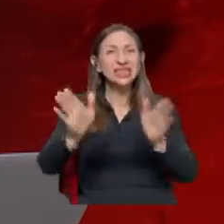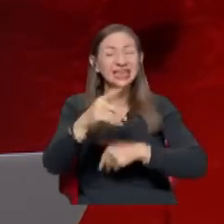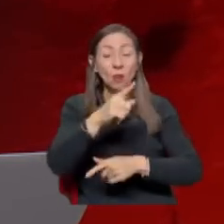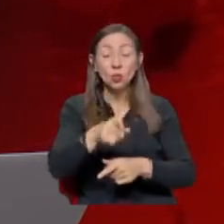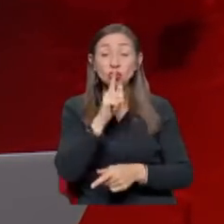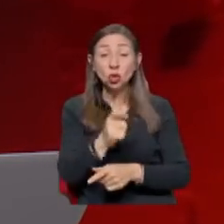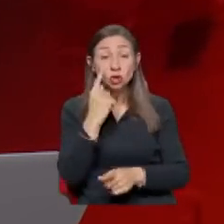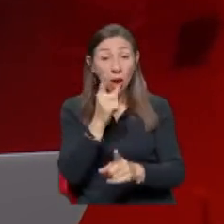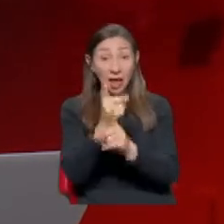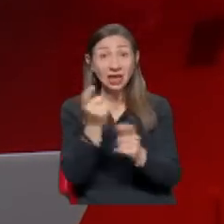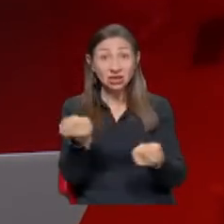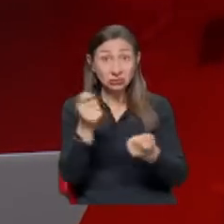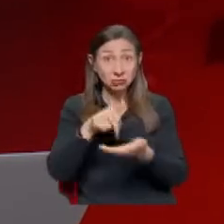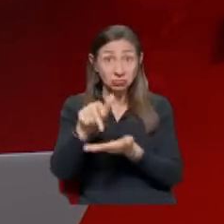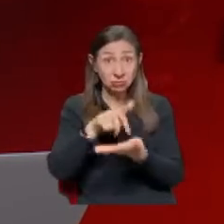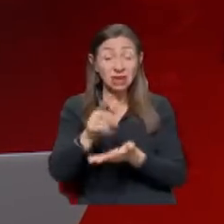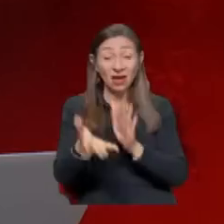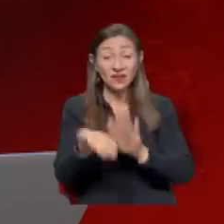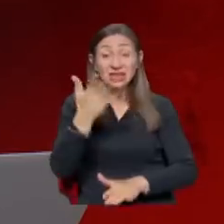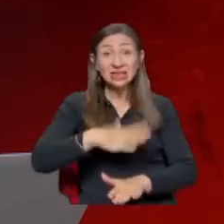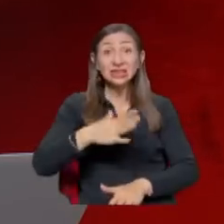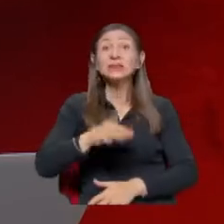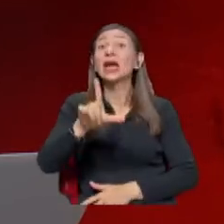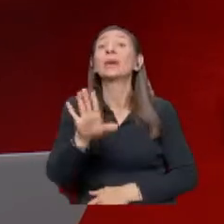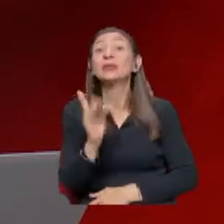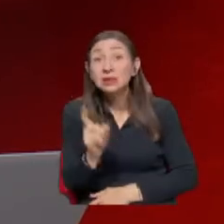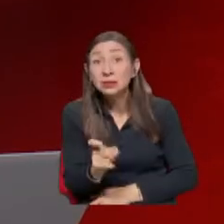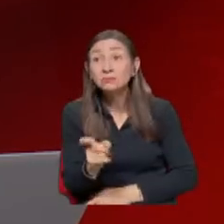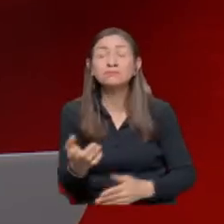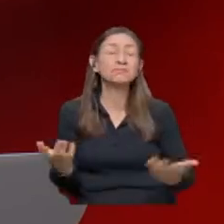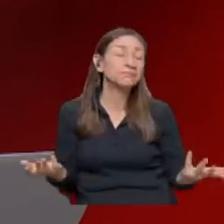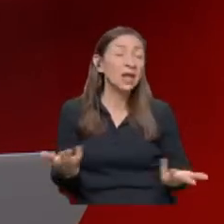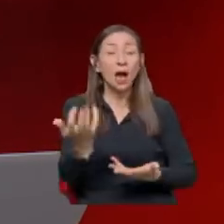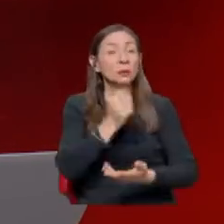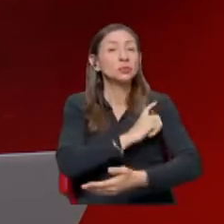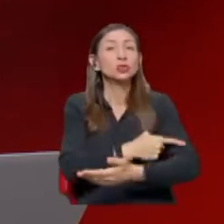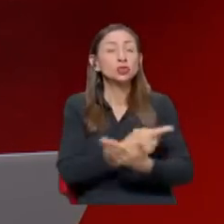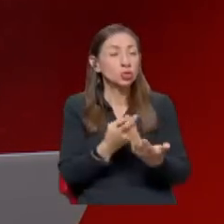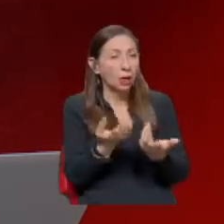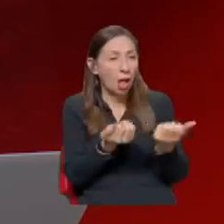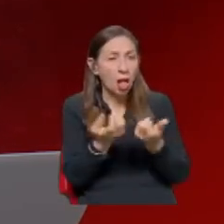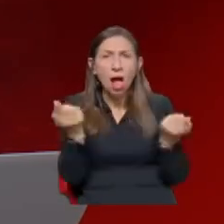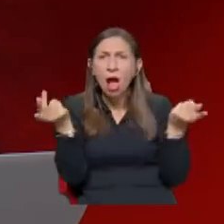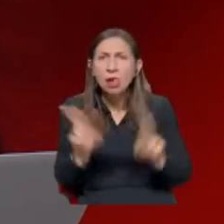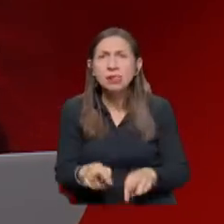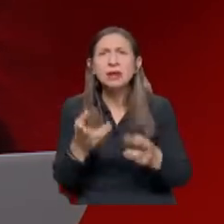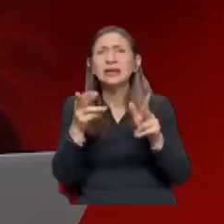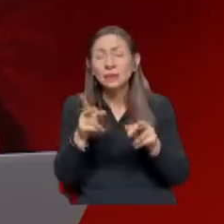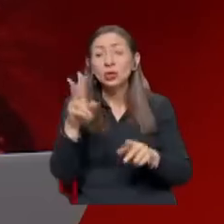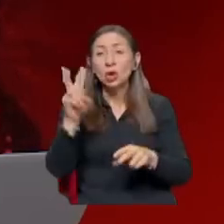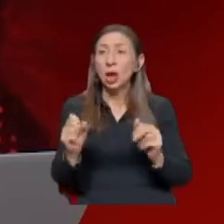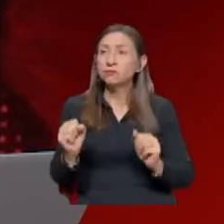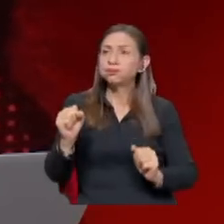üzerinden yürümesi, hatta daha fazlasını istemesi gerekmez mi? Gerçi alım gücü artmadıktan sonra, yani